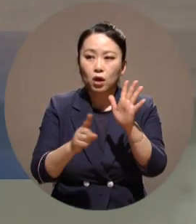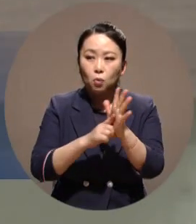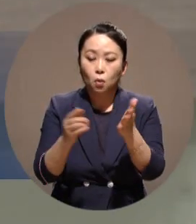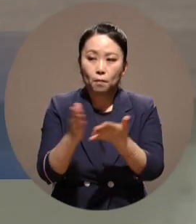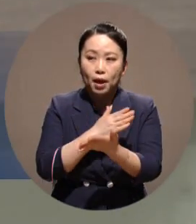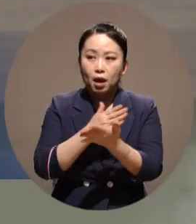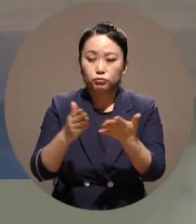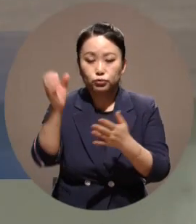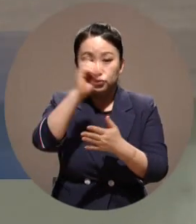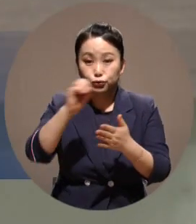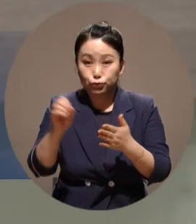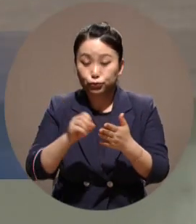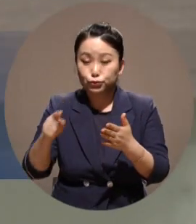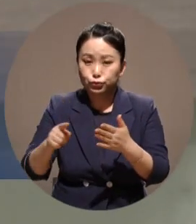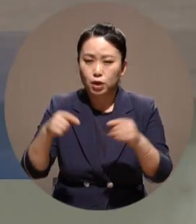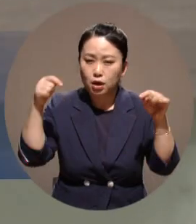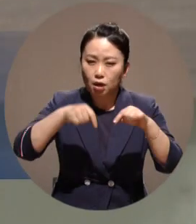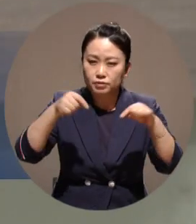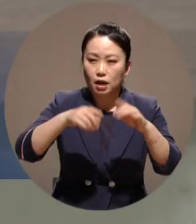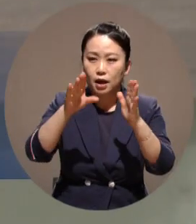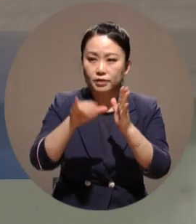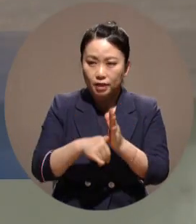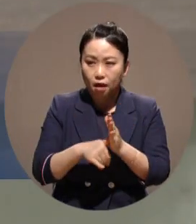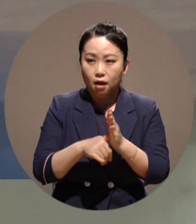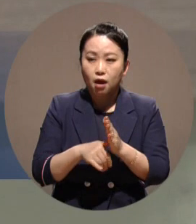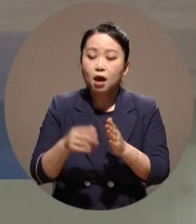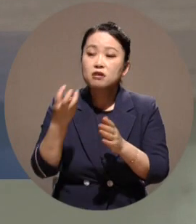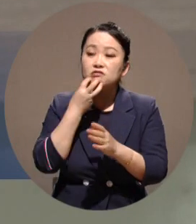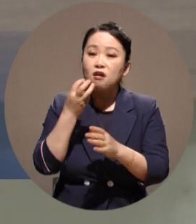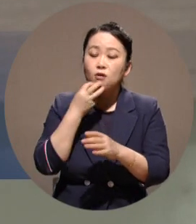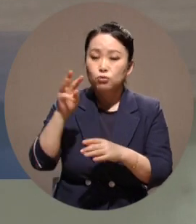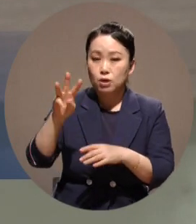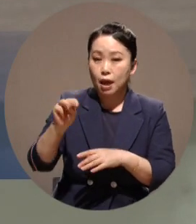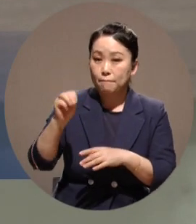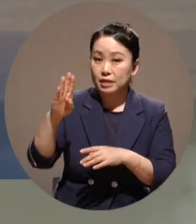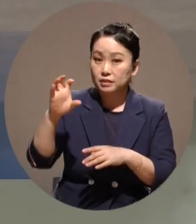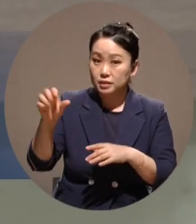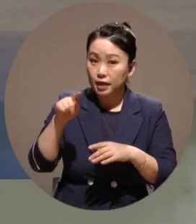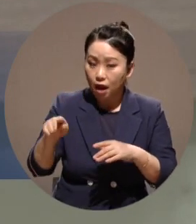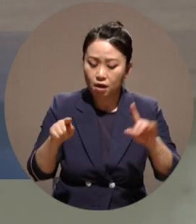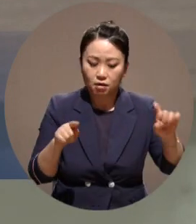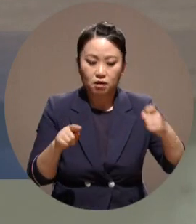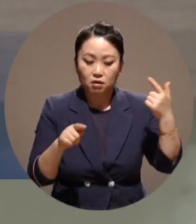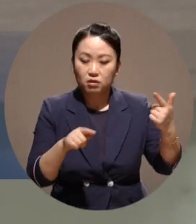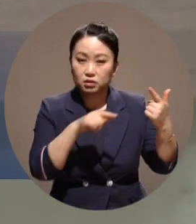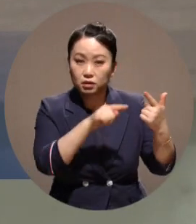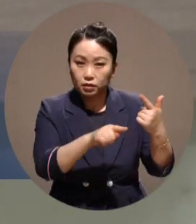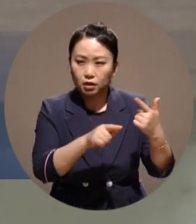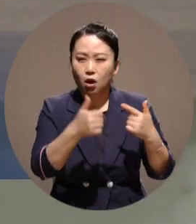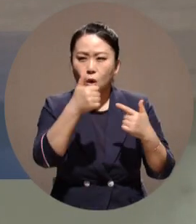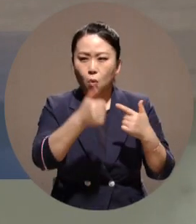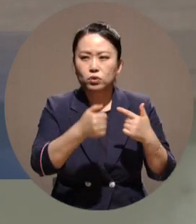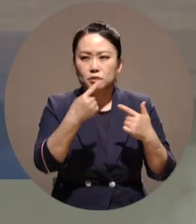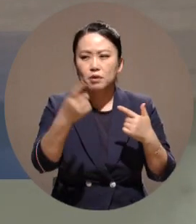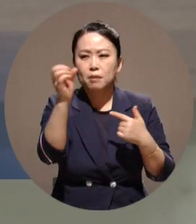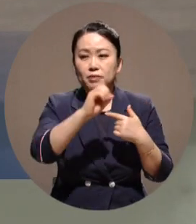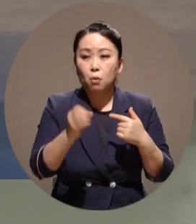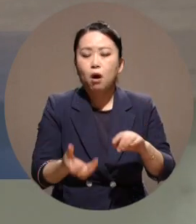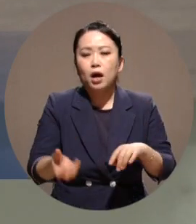MBC가 지역 16개 MBC를 51% 이상 지분을 보유하고